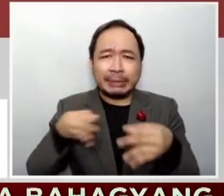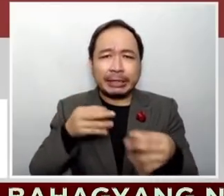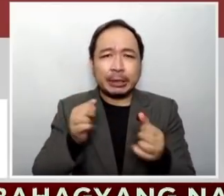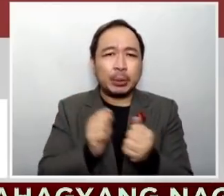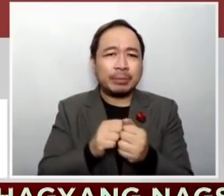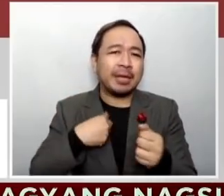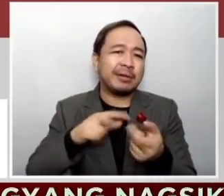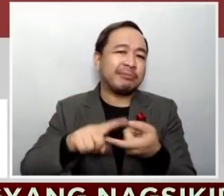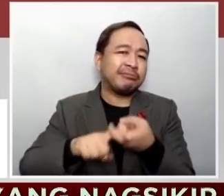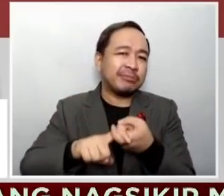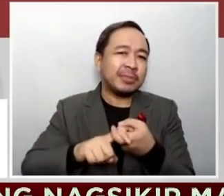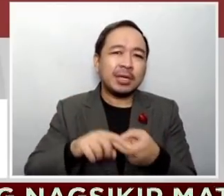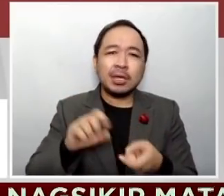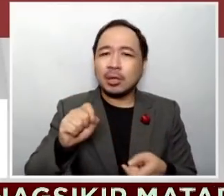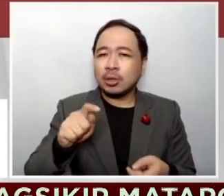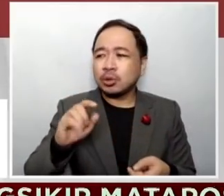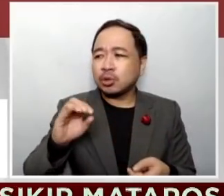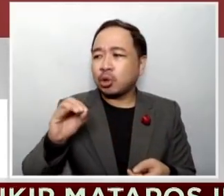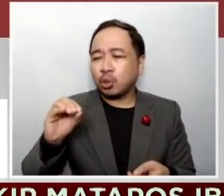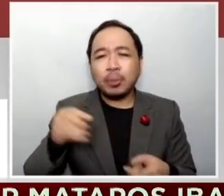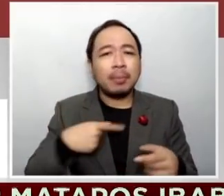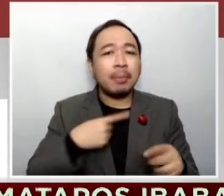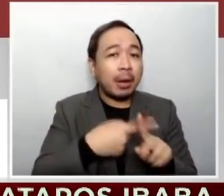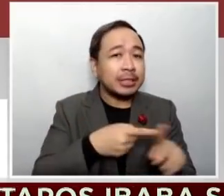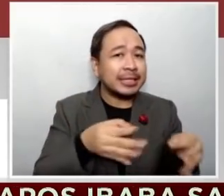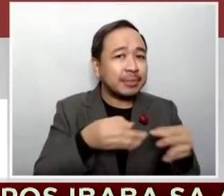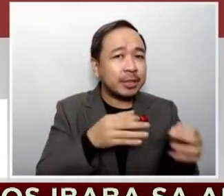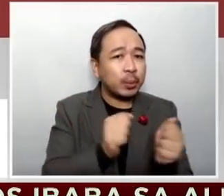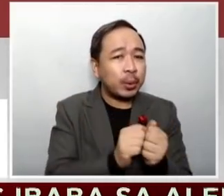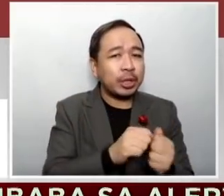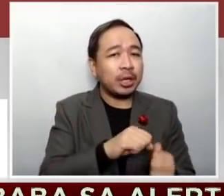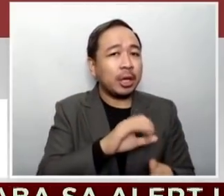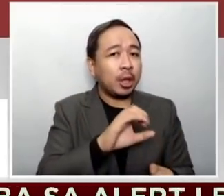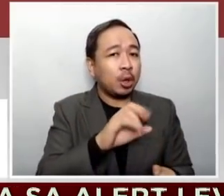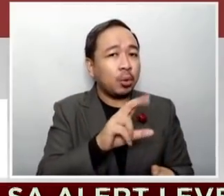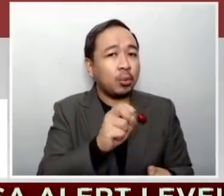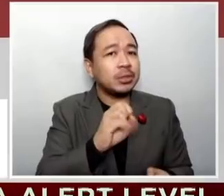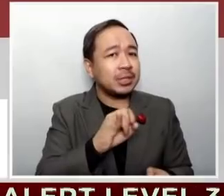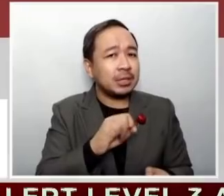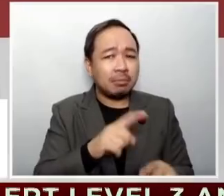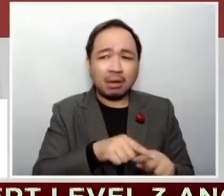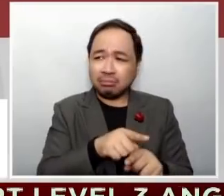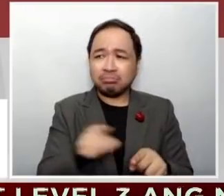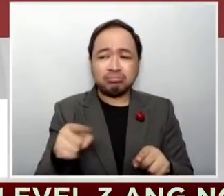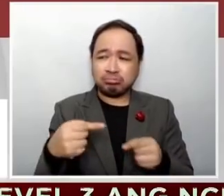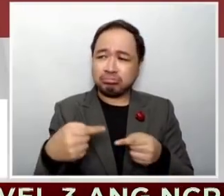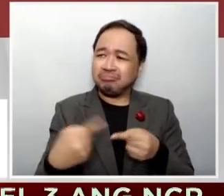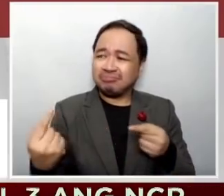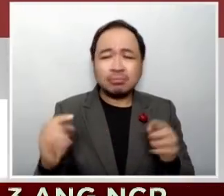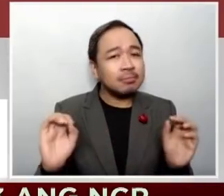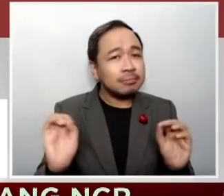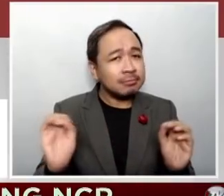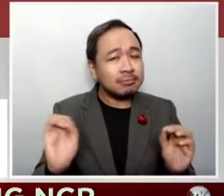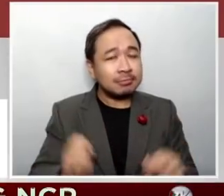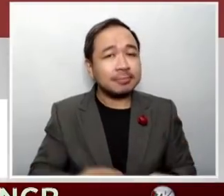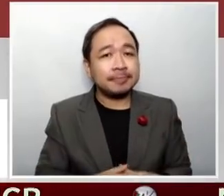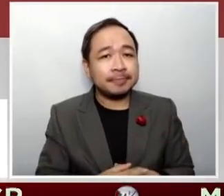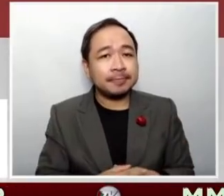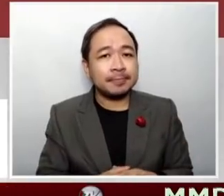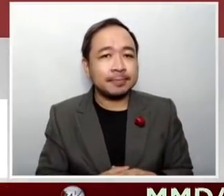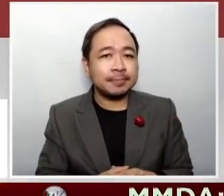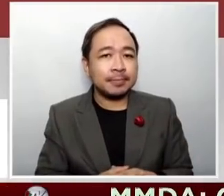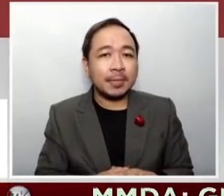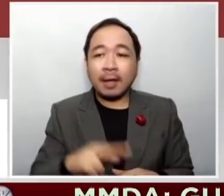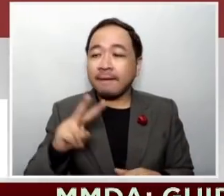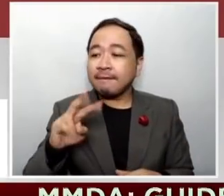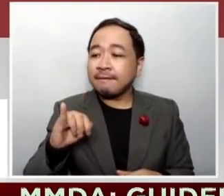President Soto, and I explained this also to Secretary Cusi. So wala naman silang objection. Kasabay naman ang pasasalamat ni